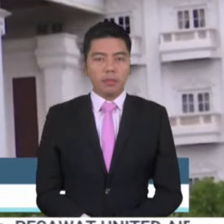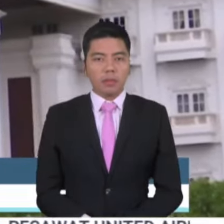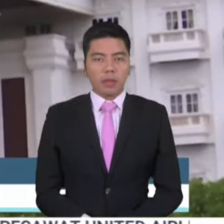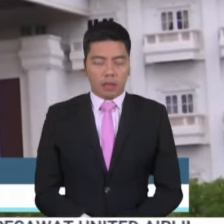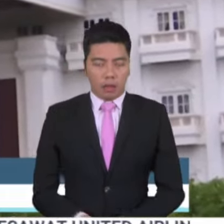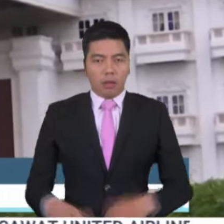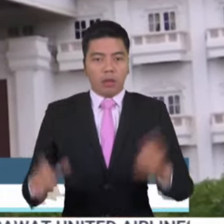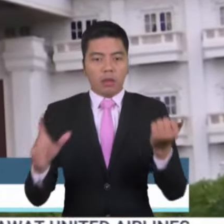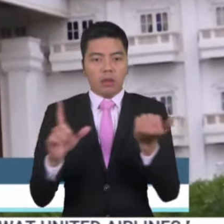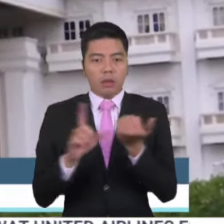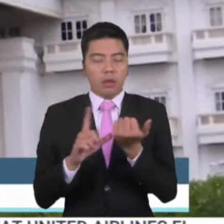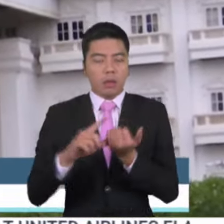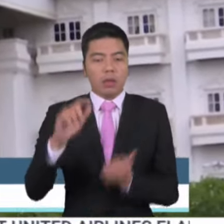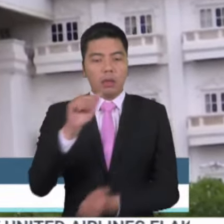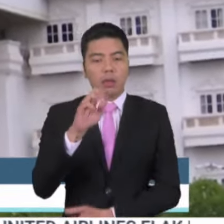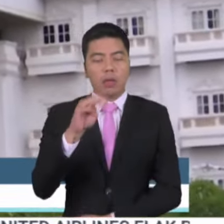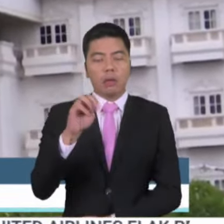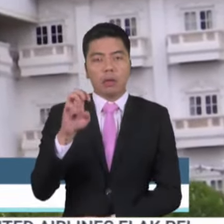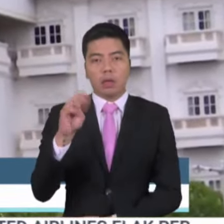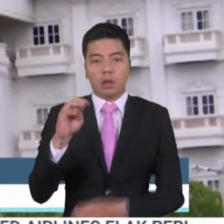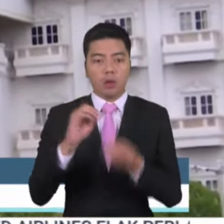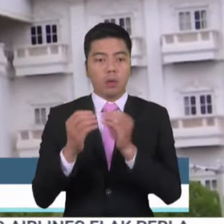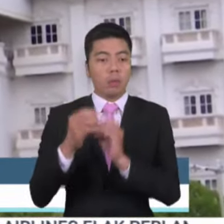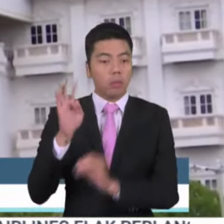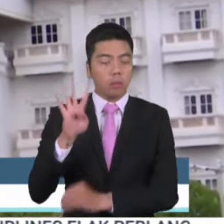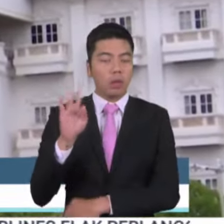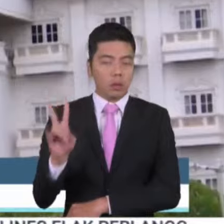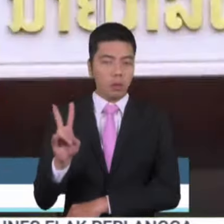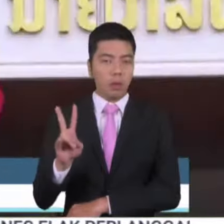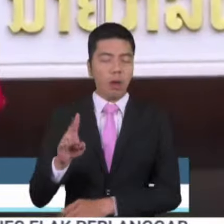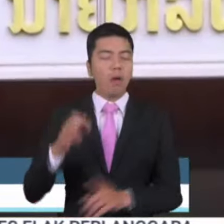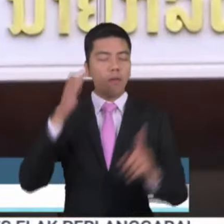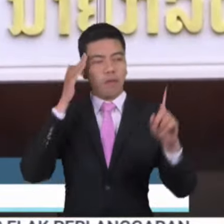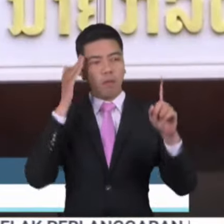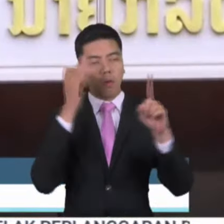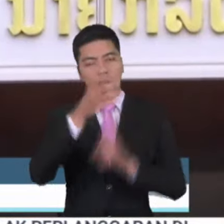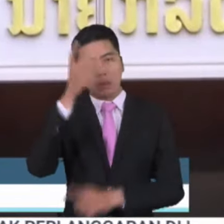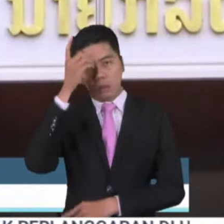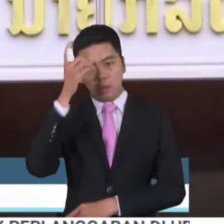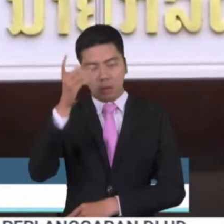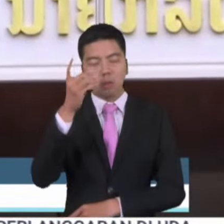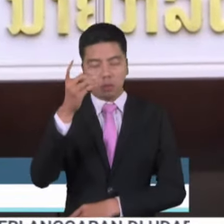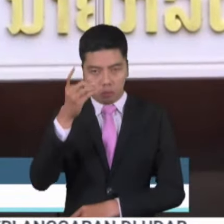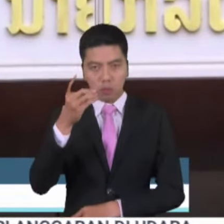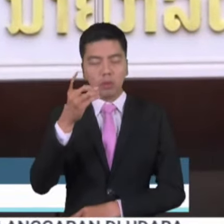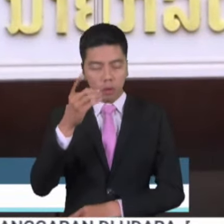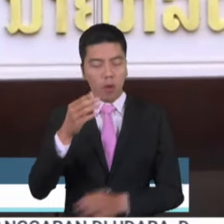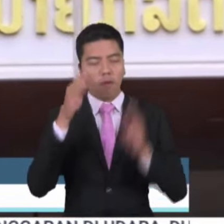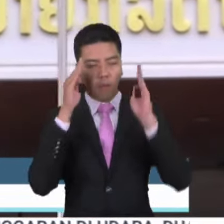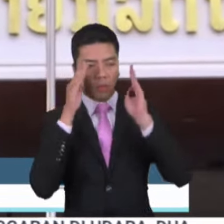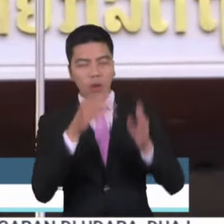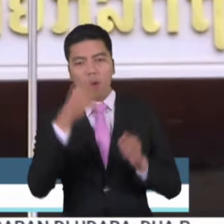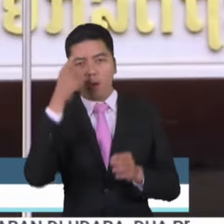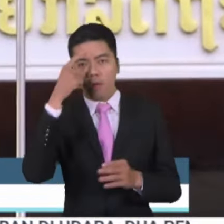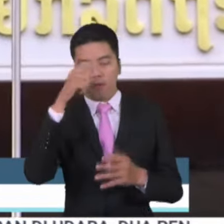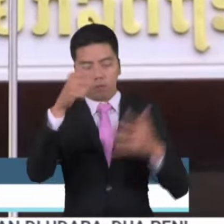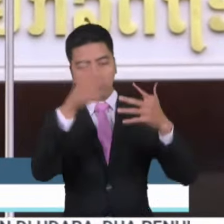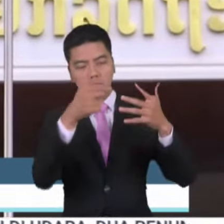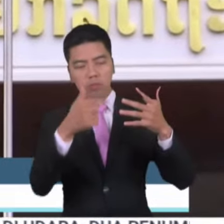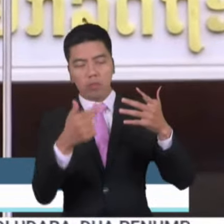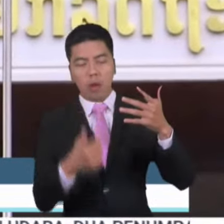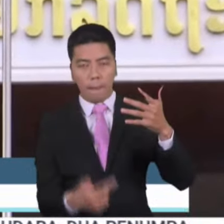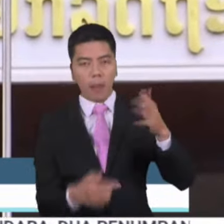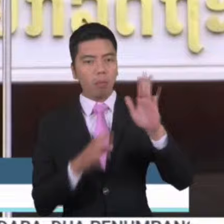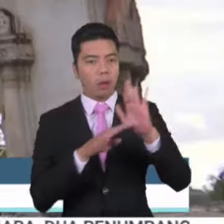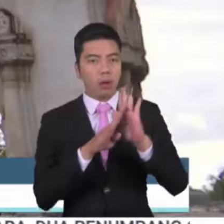Selaku Timbalan Pengerusi AMEM ke-42, fokus Datuk Seri Fadilah turut tertumpu pada agenda pembangunan tenaga